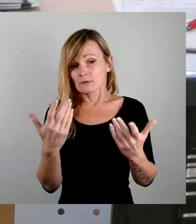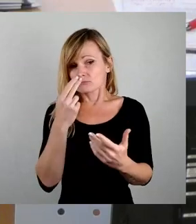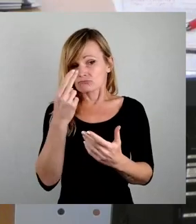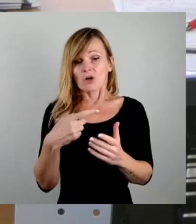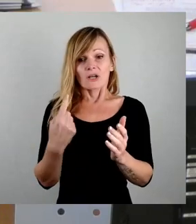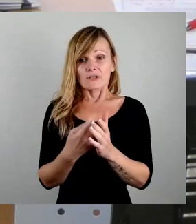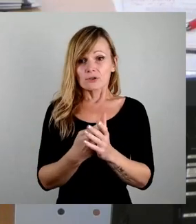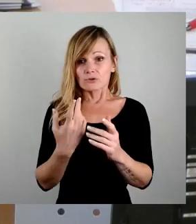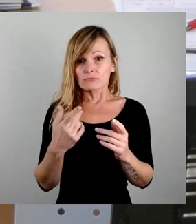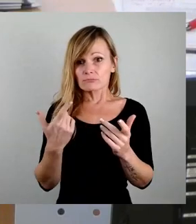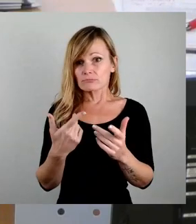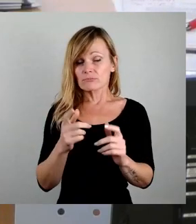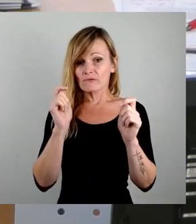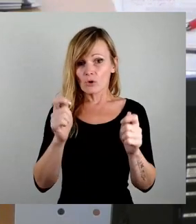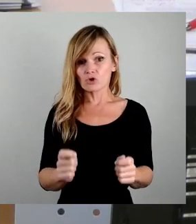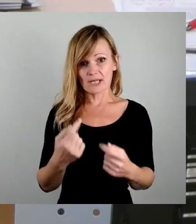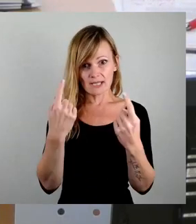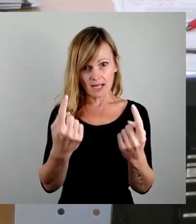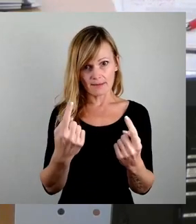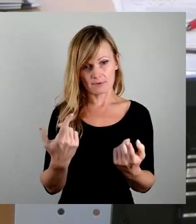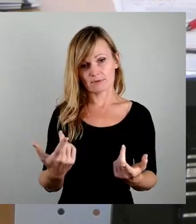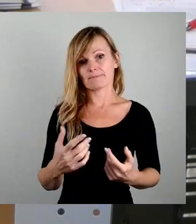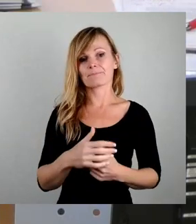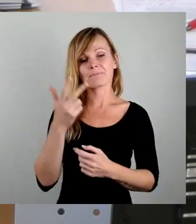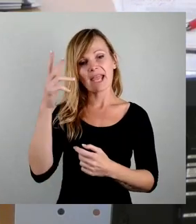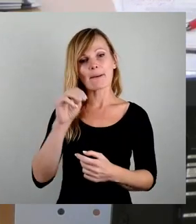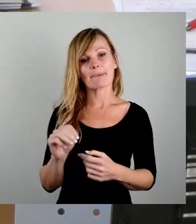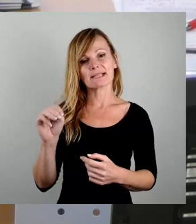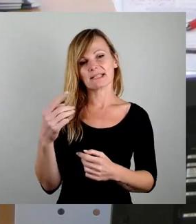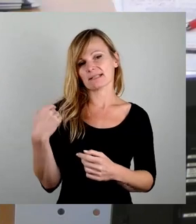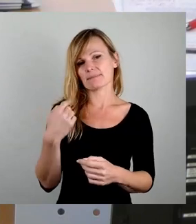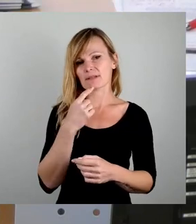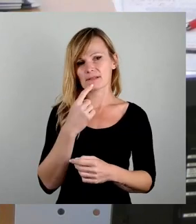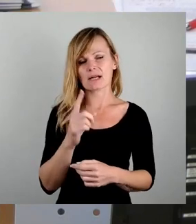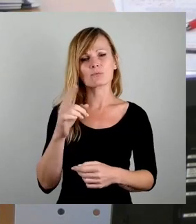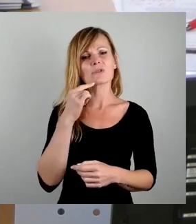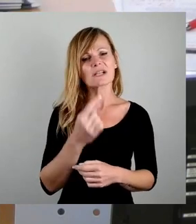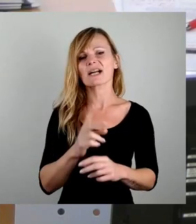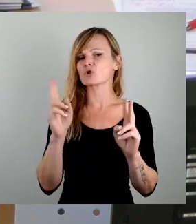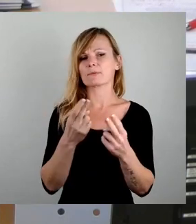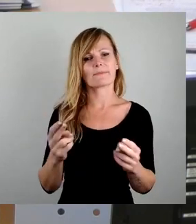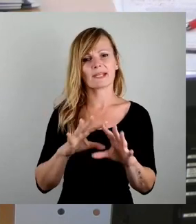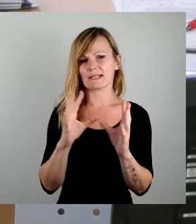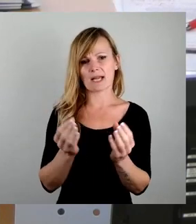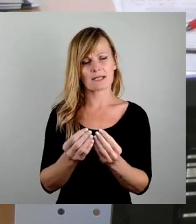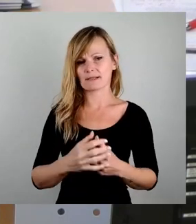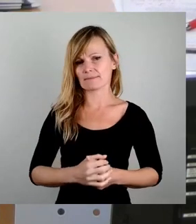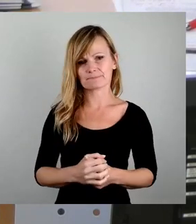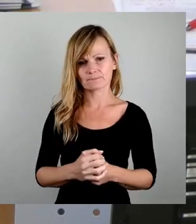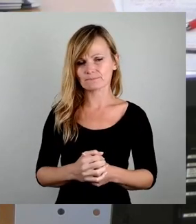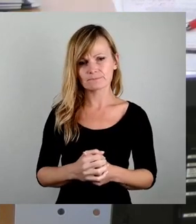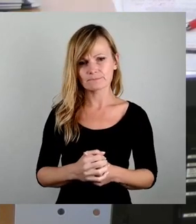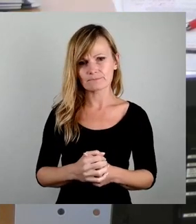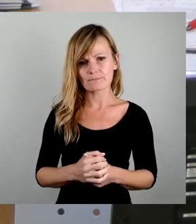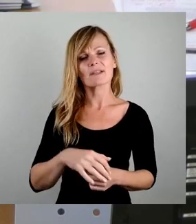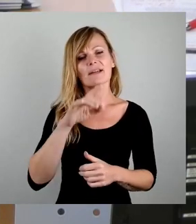kommen. Was der Herr Matthias gesagt hatte, muss ich sagen, es stimmt eigentlich nie alles. Ne? Und zwar, wenn Sie